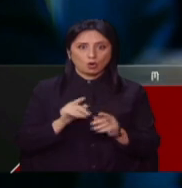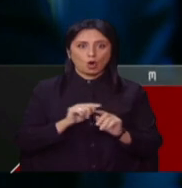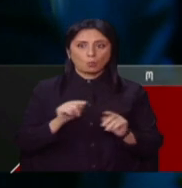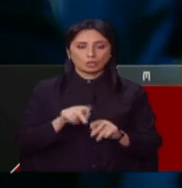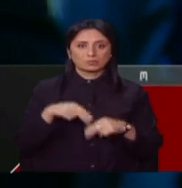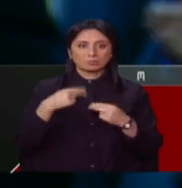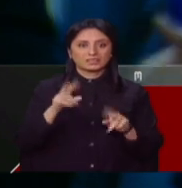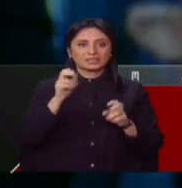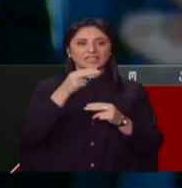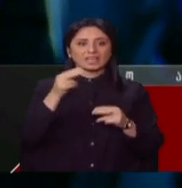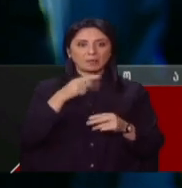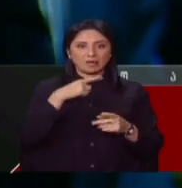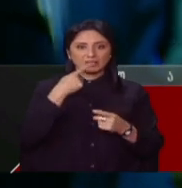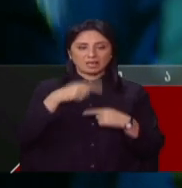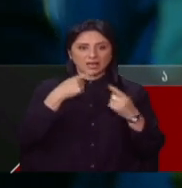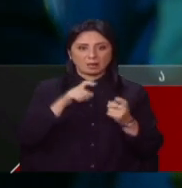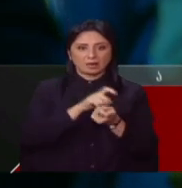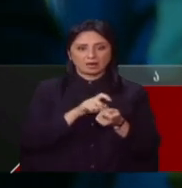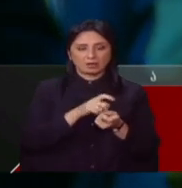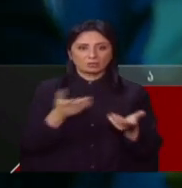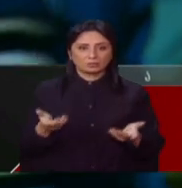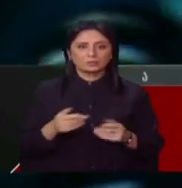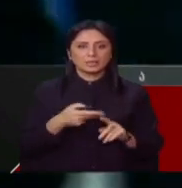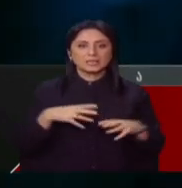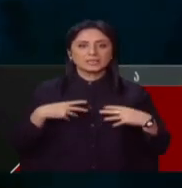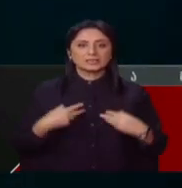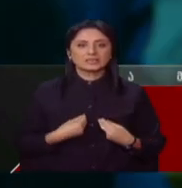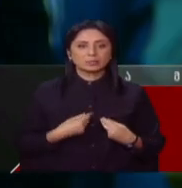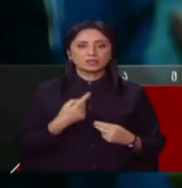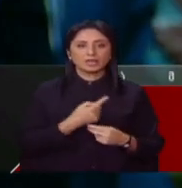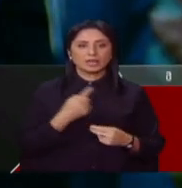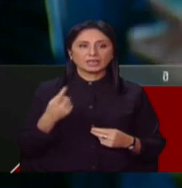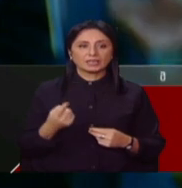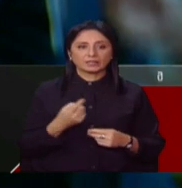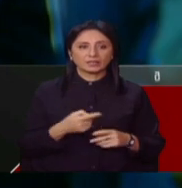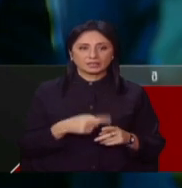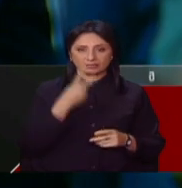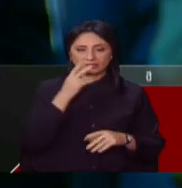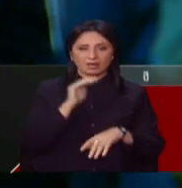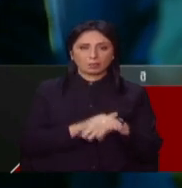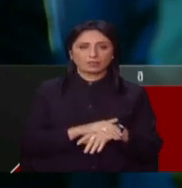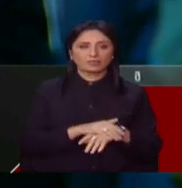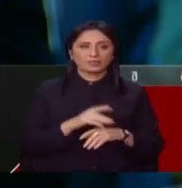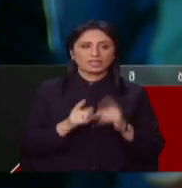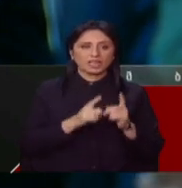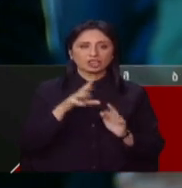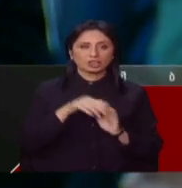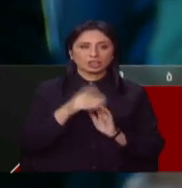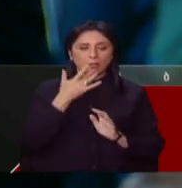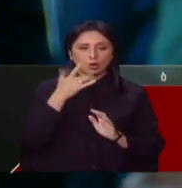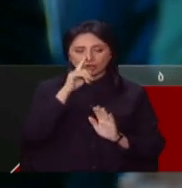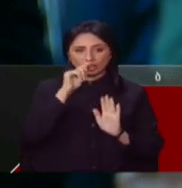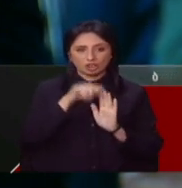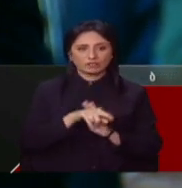ოპოზიციას, მისცეს თემა სალაპარაკო, და ეს არის სამწუხარო, ესეც ერთ-ერთი გამოვლინება არის ქვეყნის შიდა პოლიტიკაში